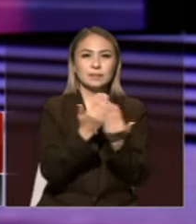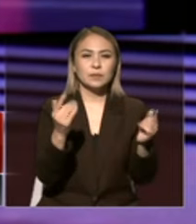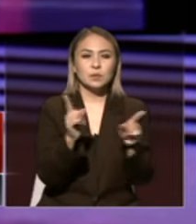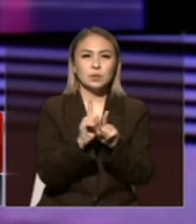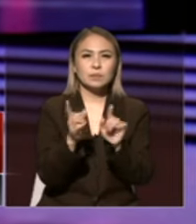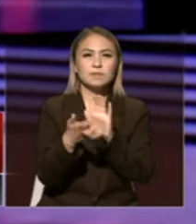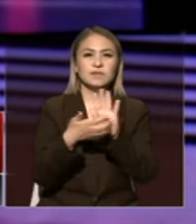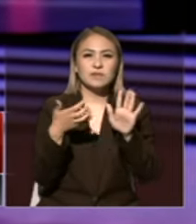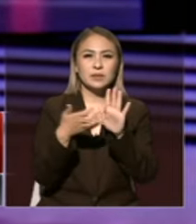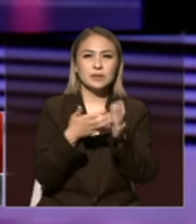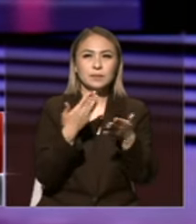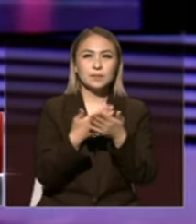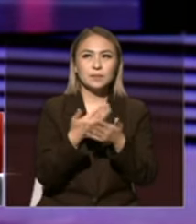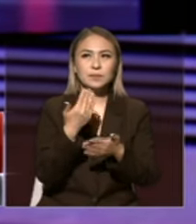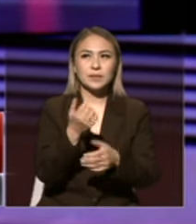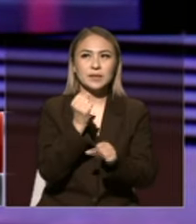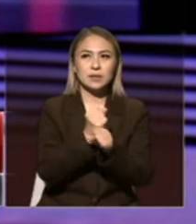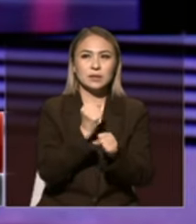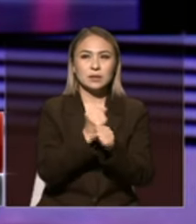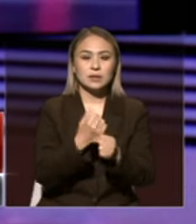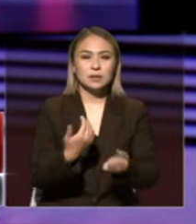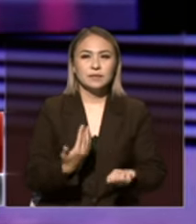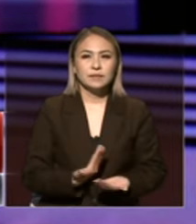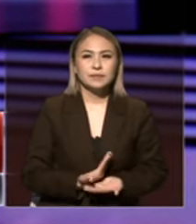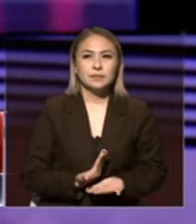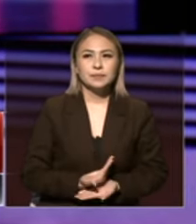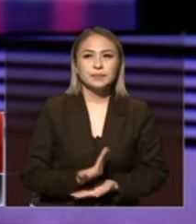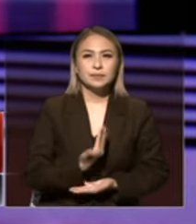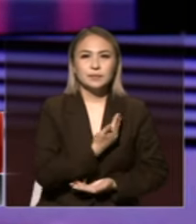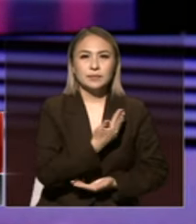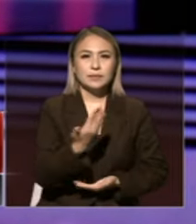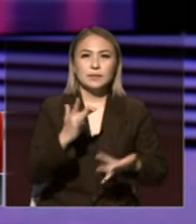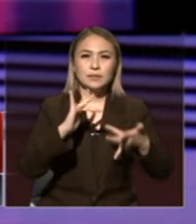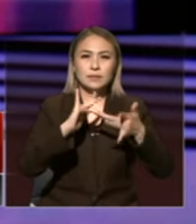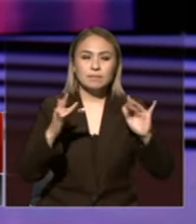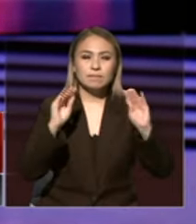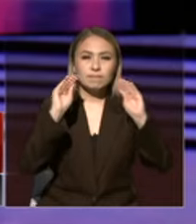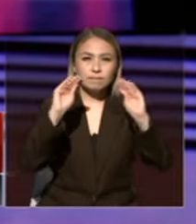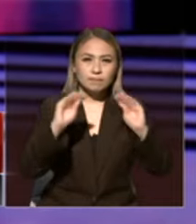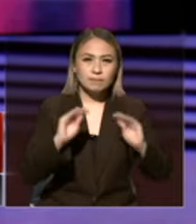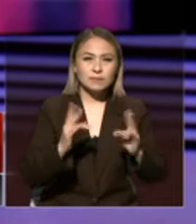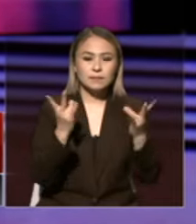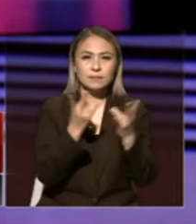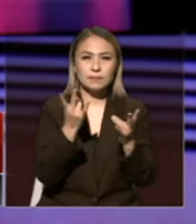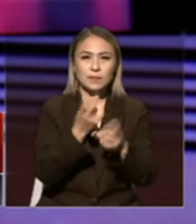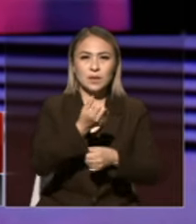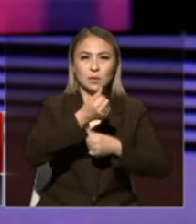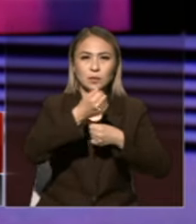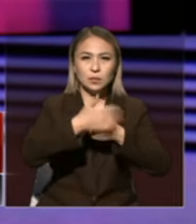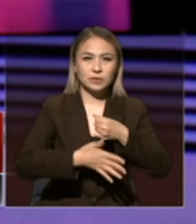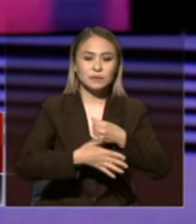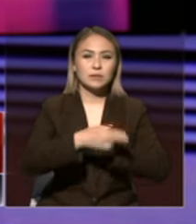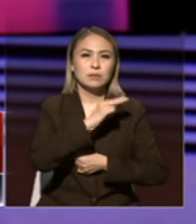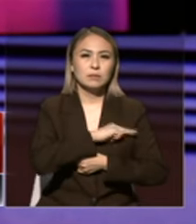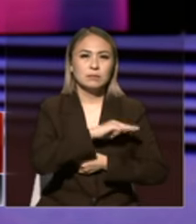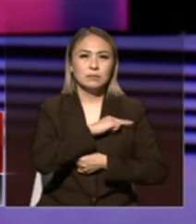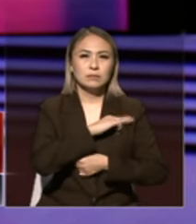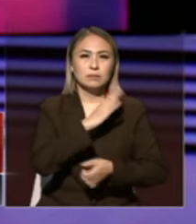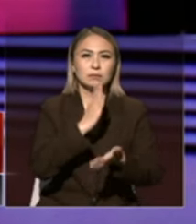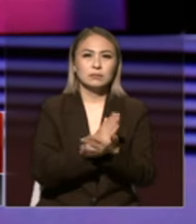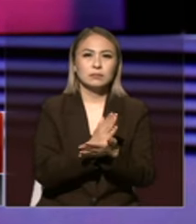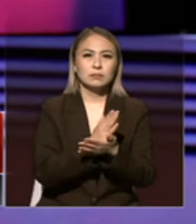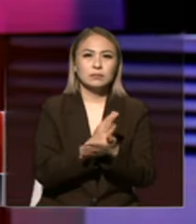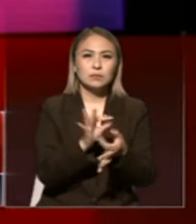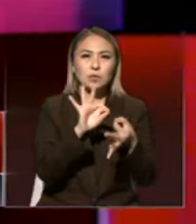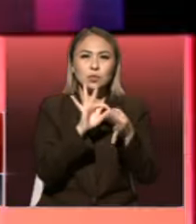кемшіліктеріңіз. Осы істеліп атқан жағдайда осының барлығын сіздерде сайт болу керек. Сөйтіп орталық органдар бар. Түсіндіру